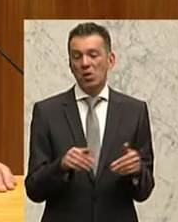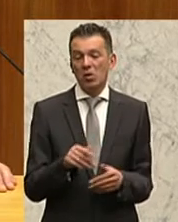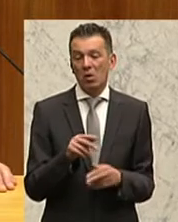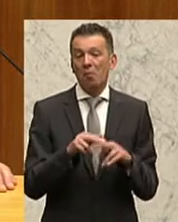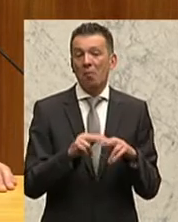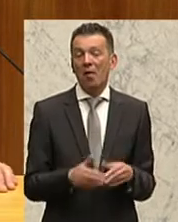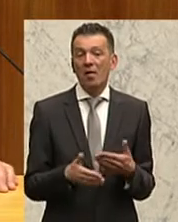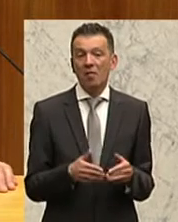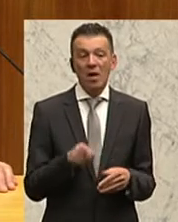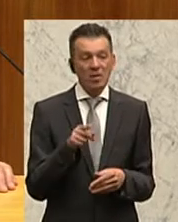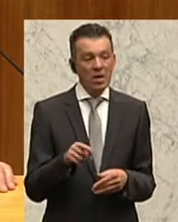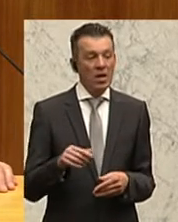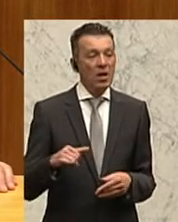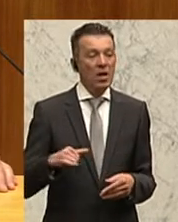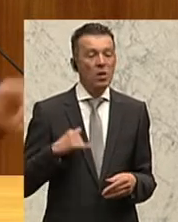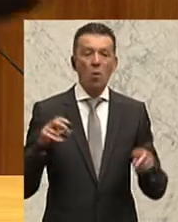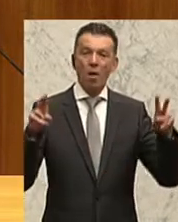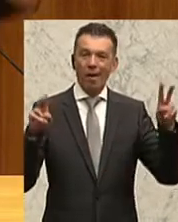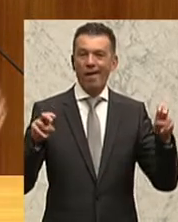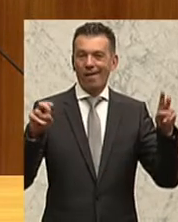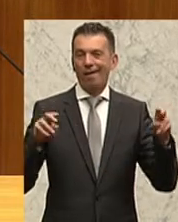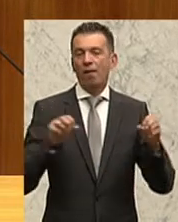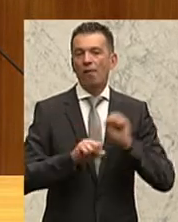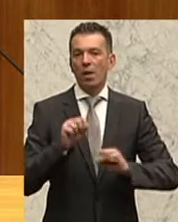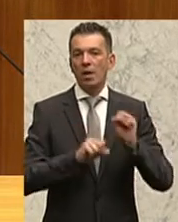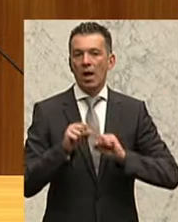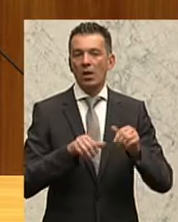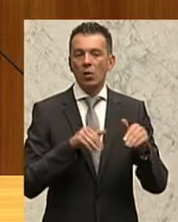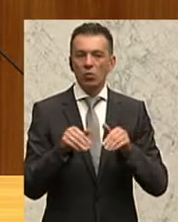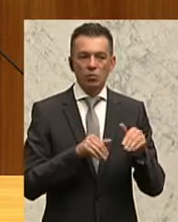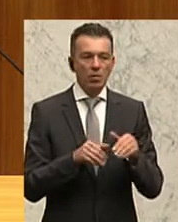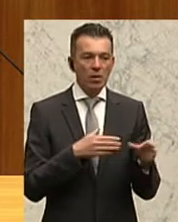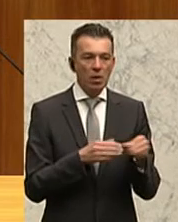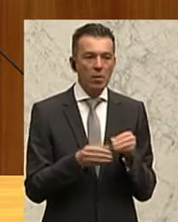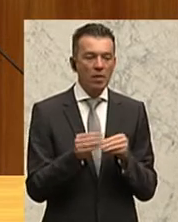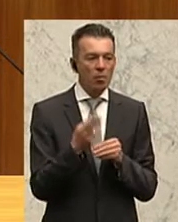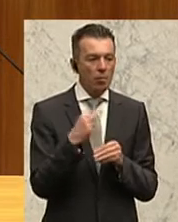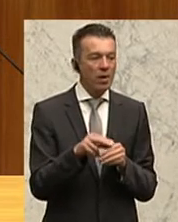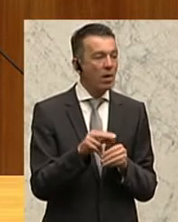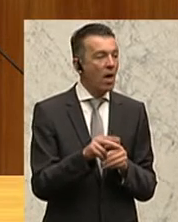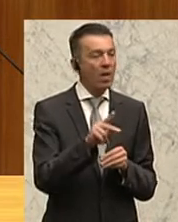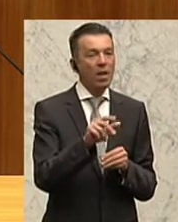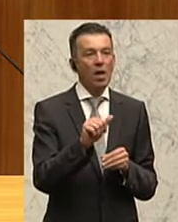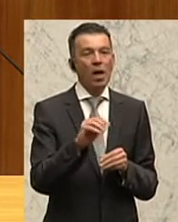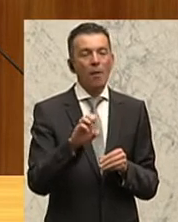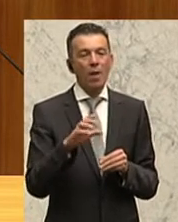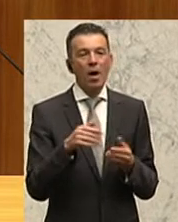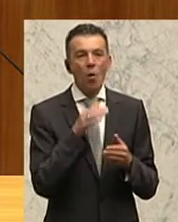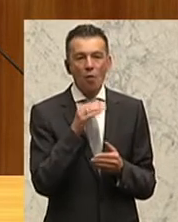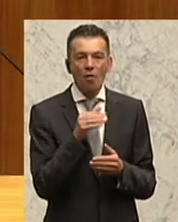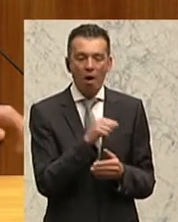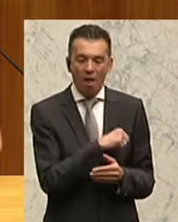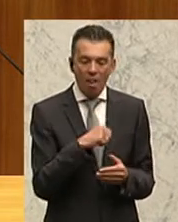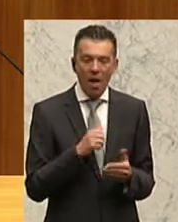junger, Anführungszeichen, Verteidigungsminister, gemeinsam mit Ihrem Herrn Kammerhofer im stillen Kämmerlein entschieden haben, das machen wir jetzt, weil es ist parteitaktisch